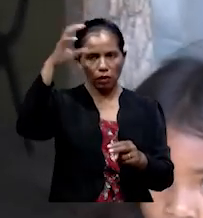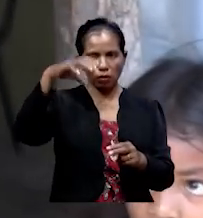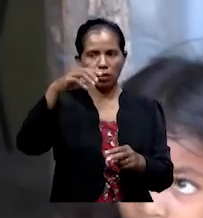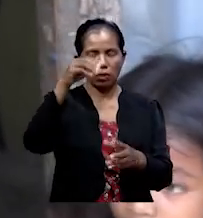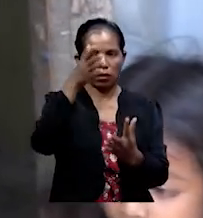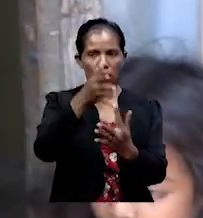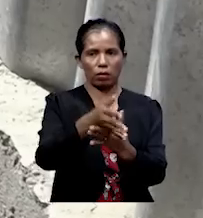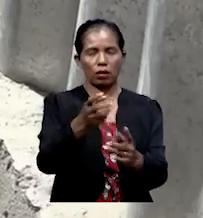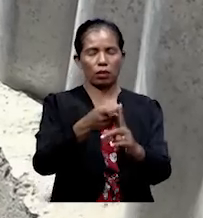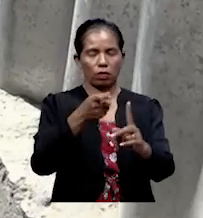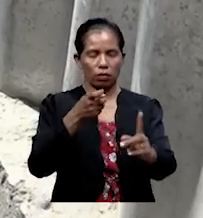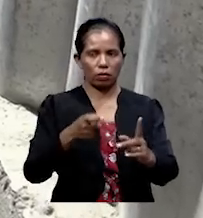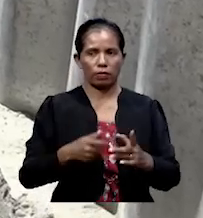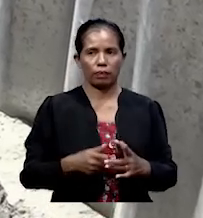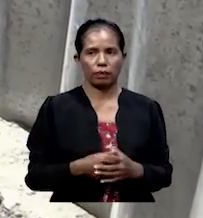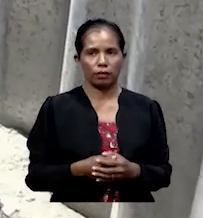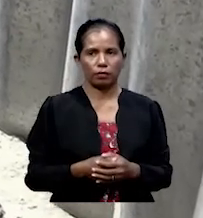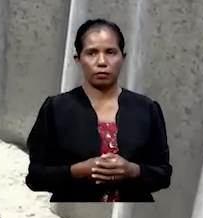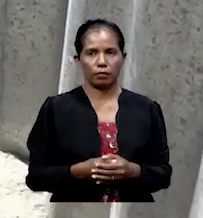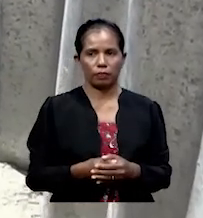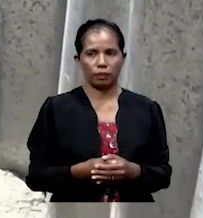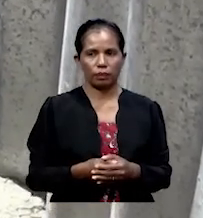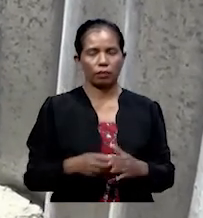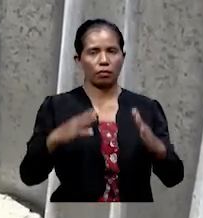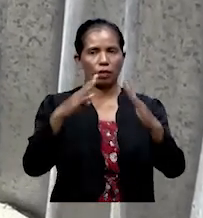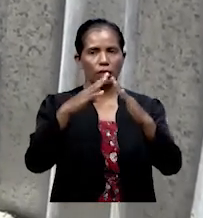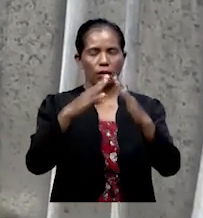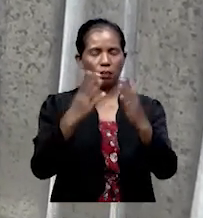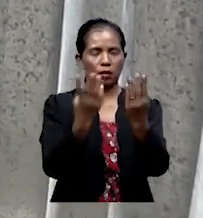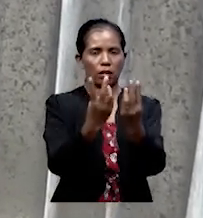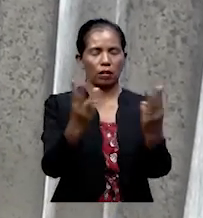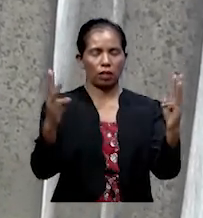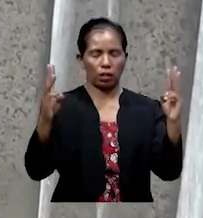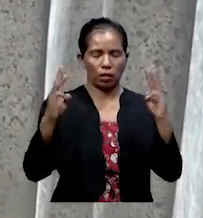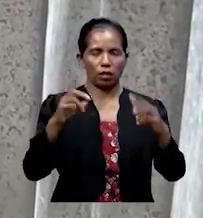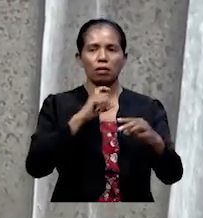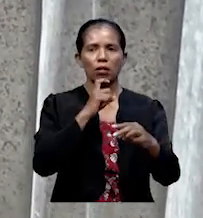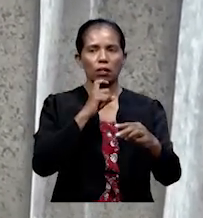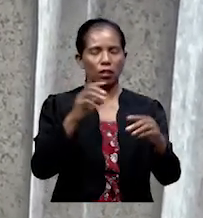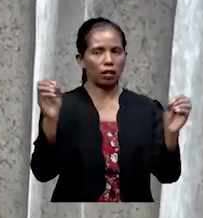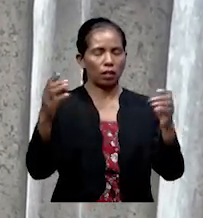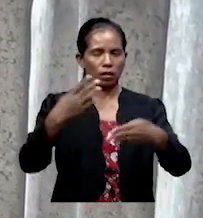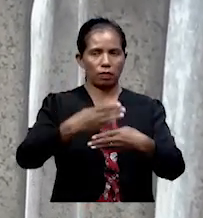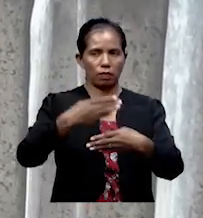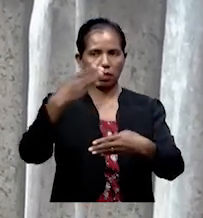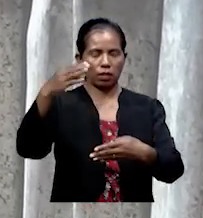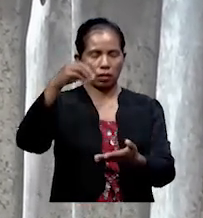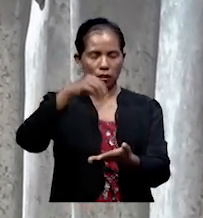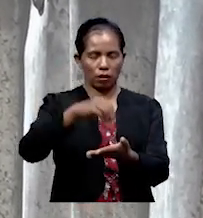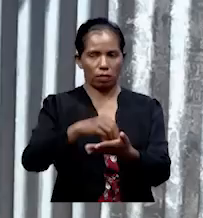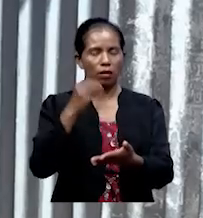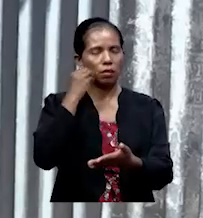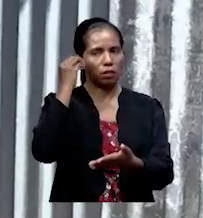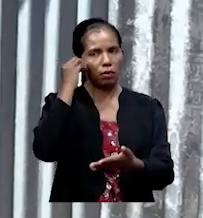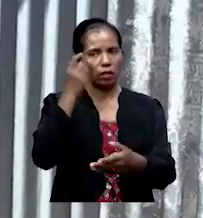mo su si mahawen ne turok umane didin det ho kalen no la ye simento ne ben ah neti ke umalarang